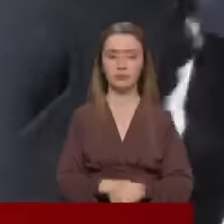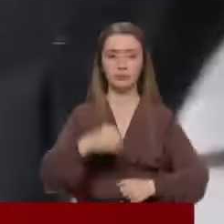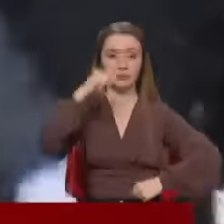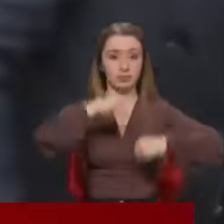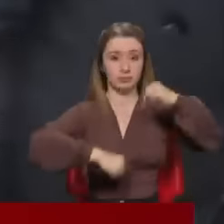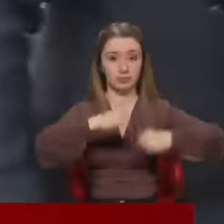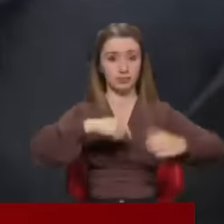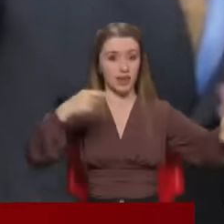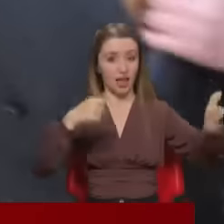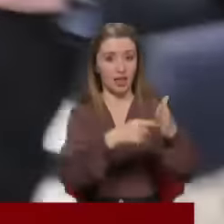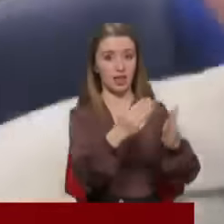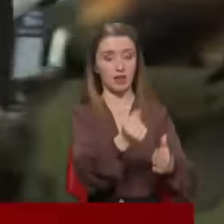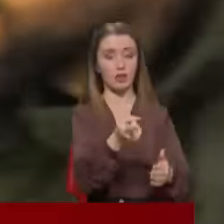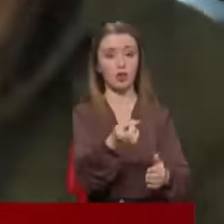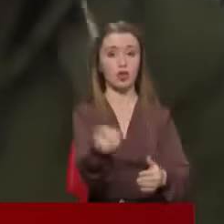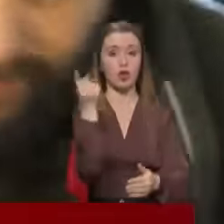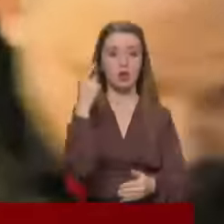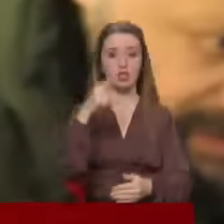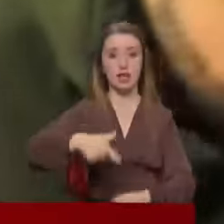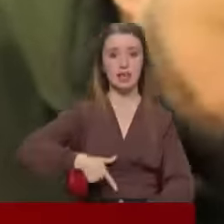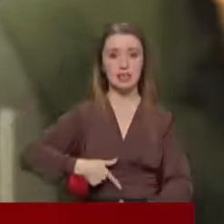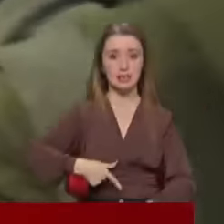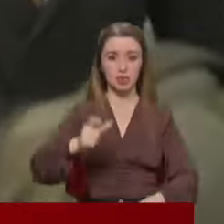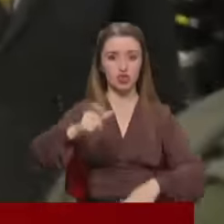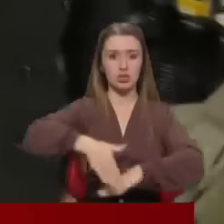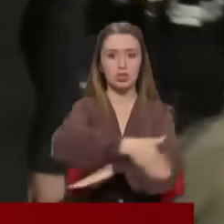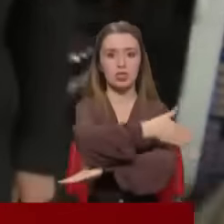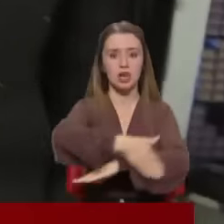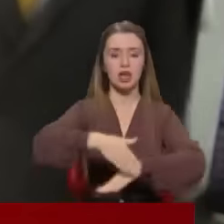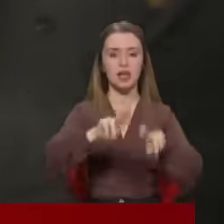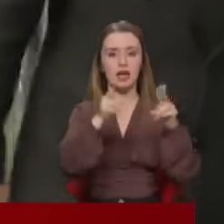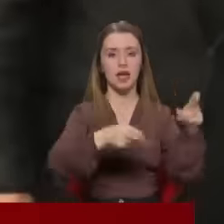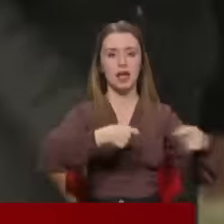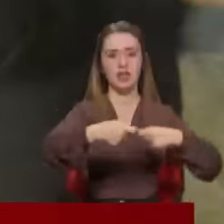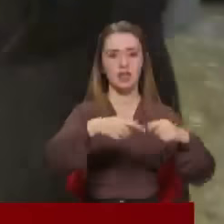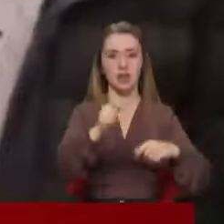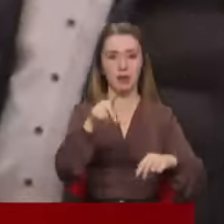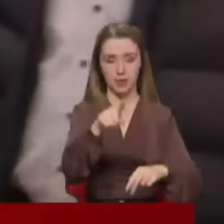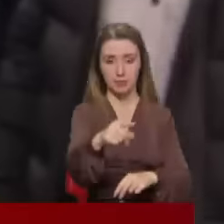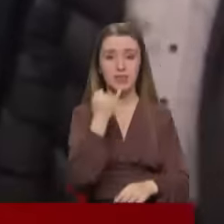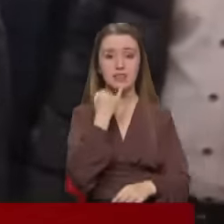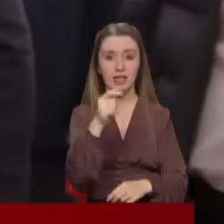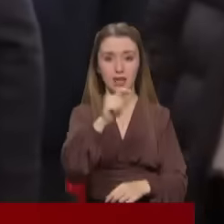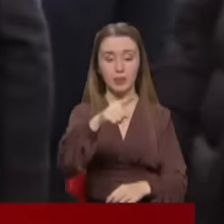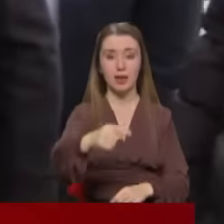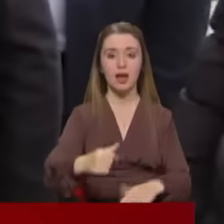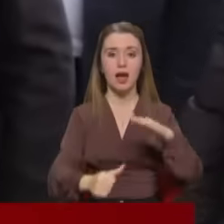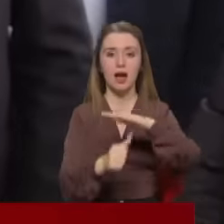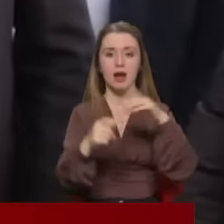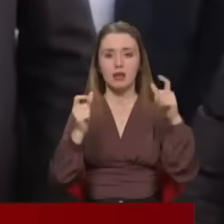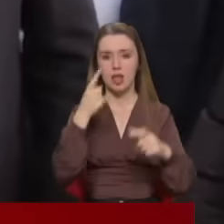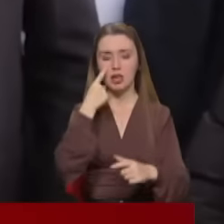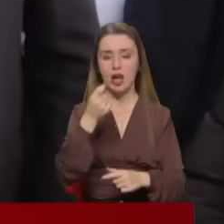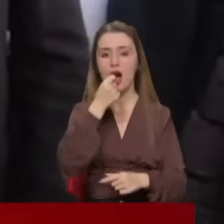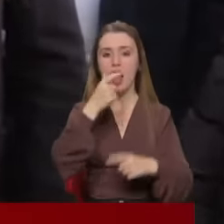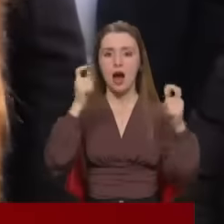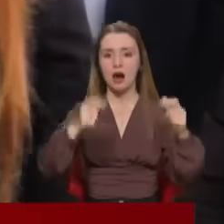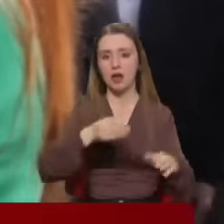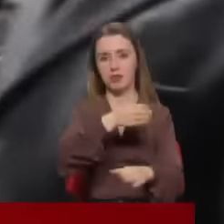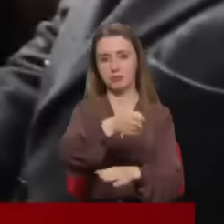Rakibine hedef alan sözleri öncesi İzmir Caddesi'nde esnafı ziyaret etti Mansur Yavaş. Başkent sokaklarında şarkılarla,